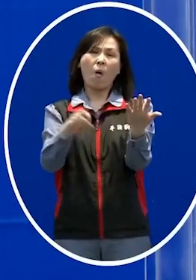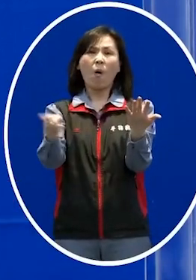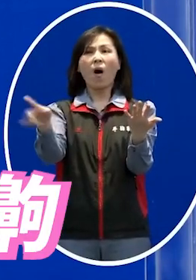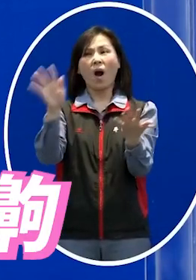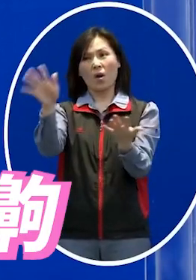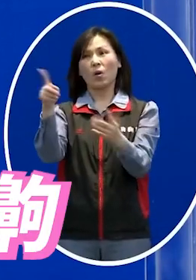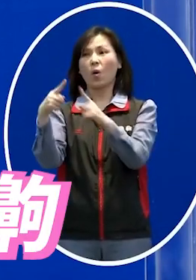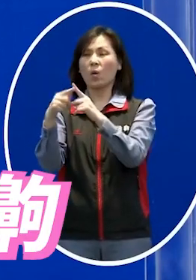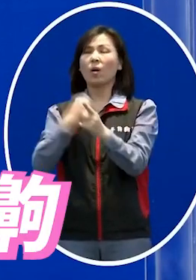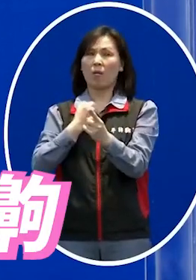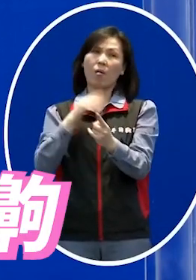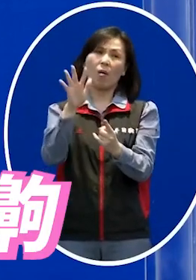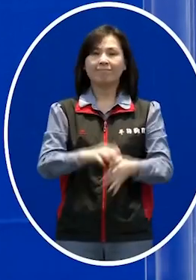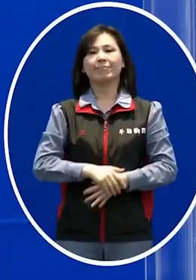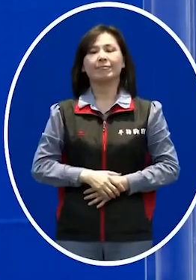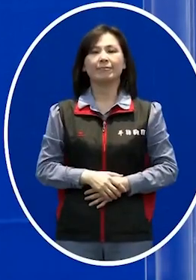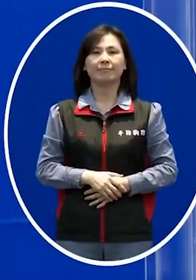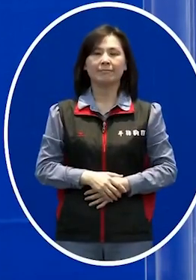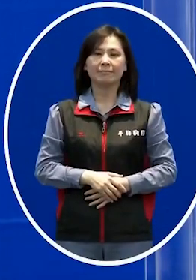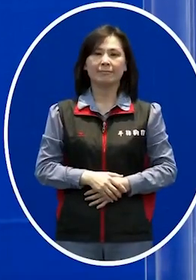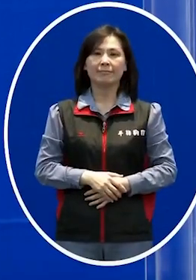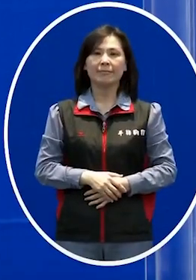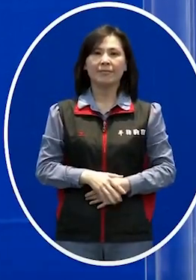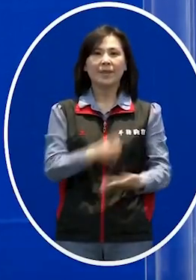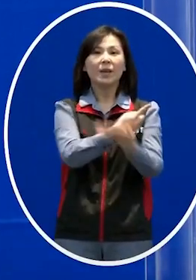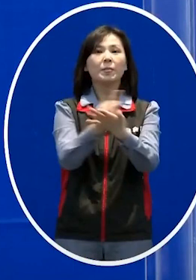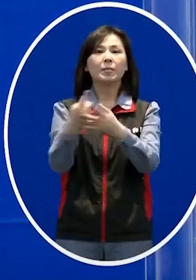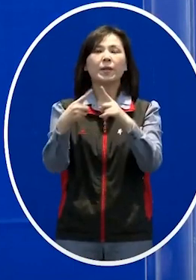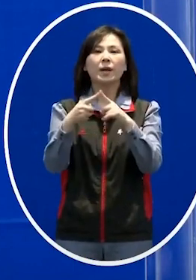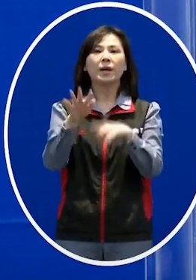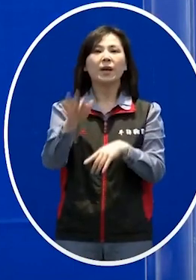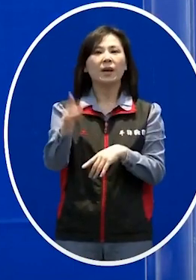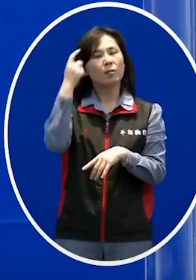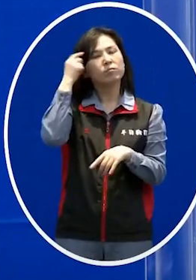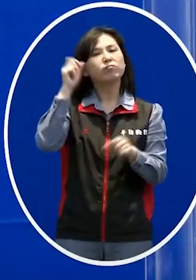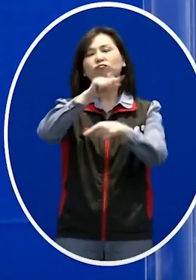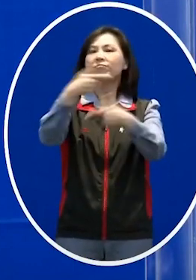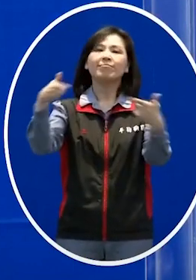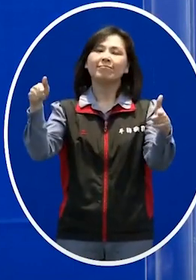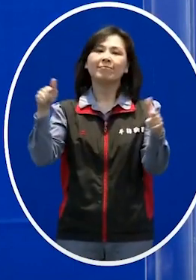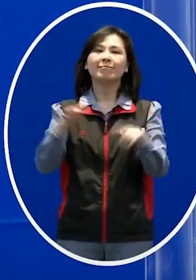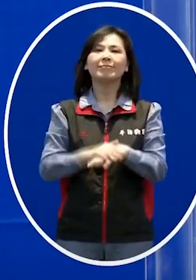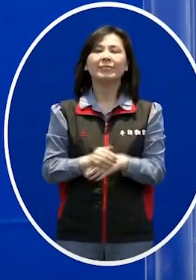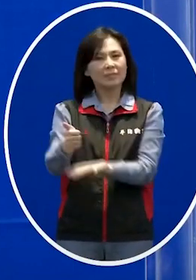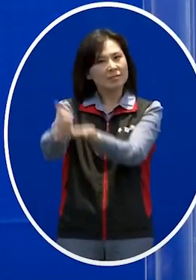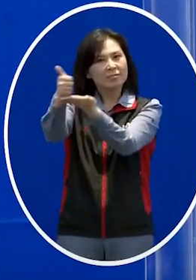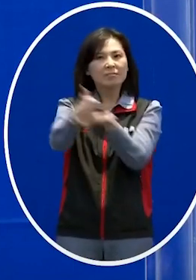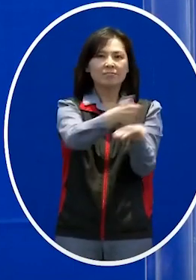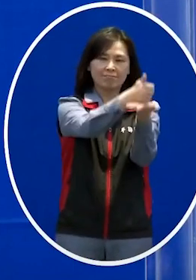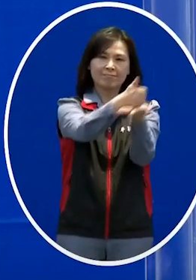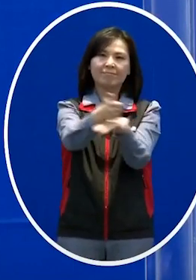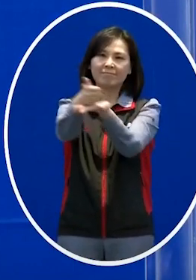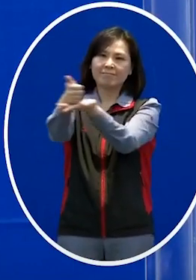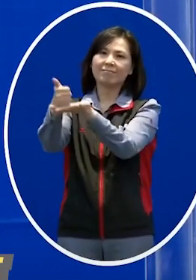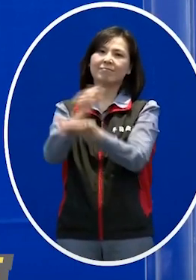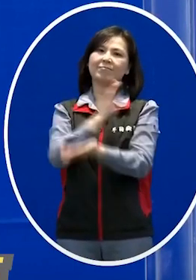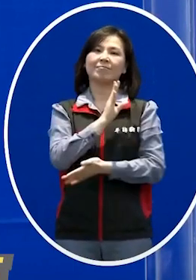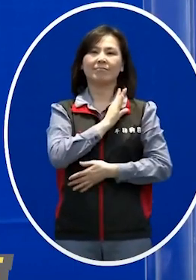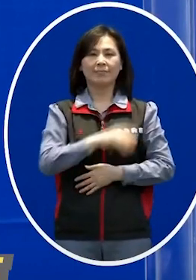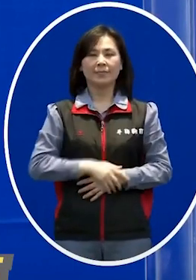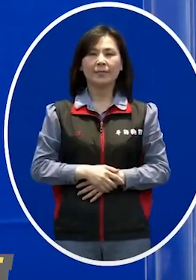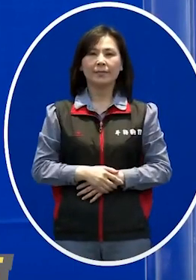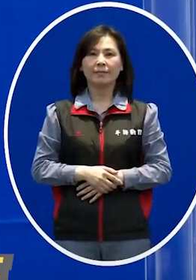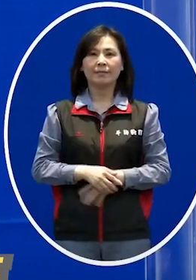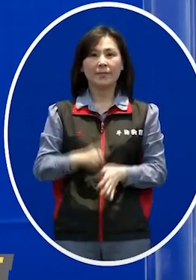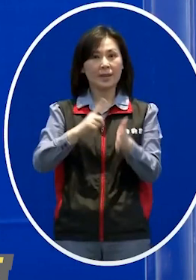不过我们是有这样的感觉哈，像每个人有他的一个不同的见解，我们当然都尊重。那不过我们很简